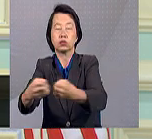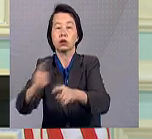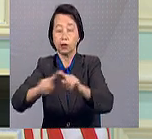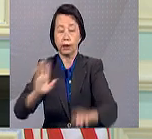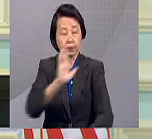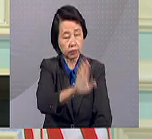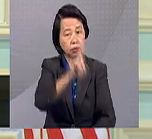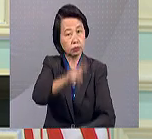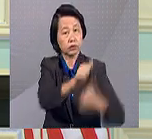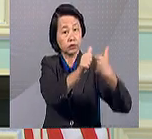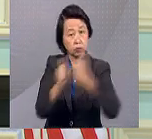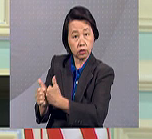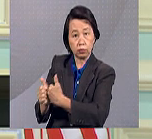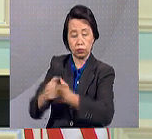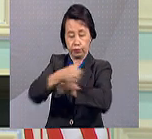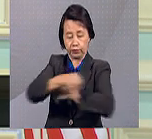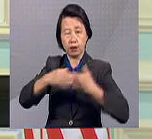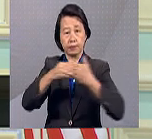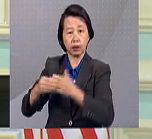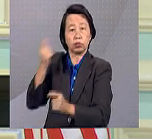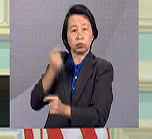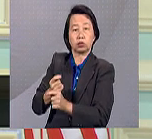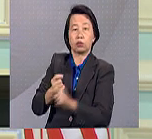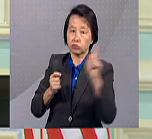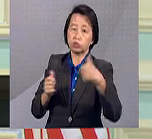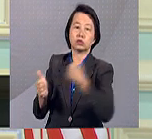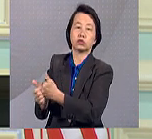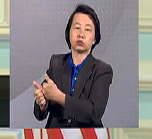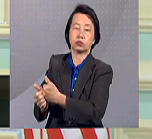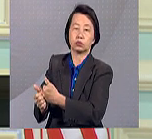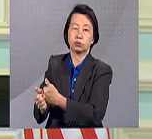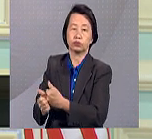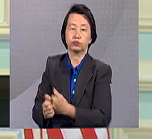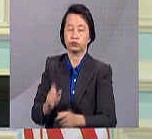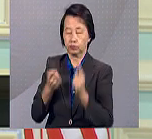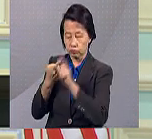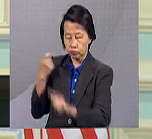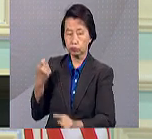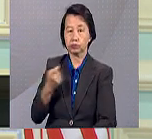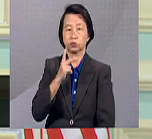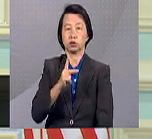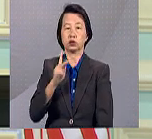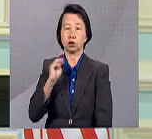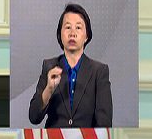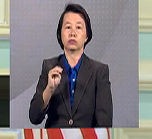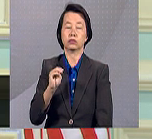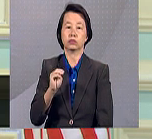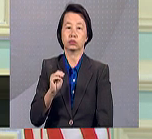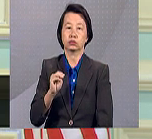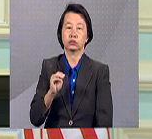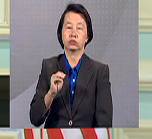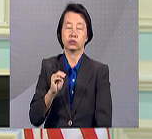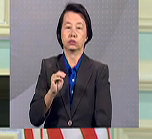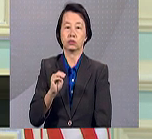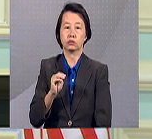mereka perlu mengikut garis panduan yang ditetapkan oleh Kementerian Kesihatan, oleh